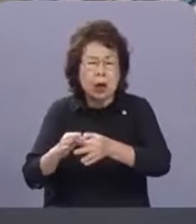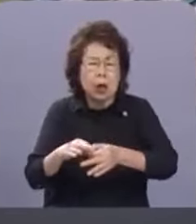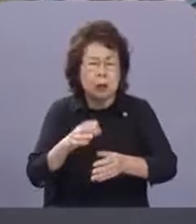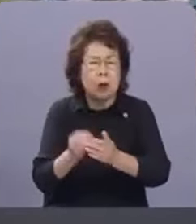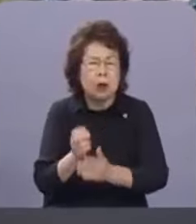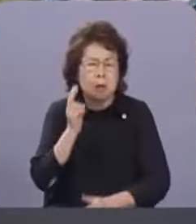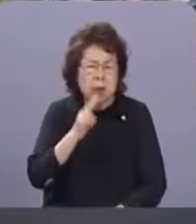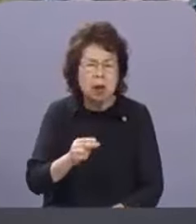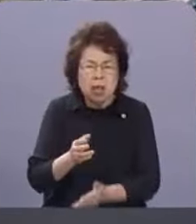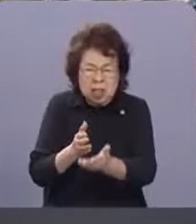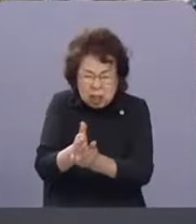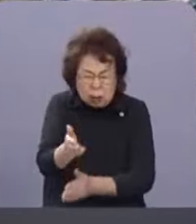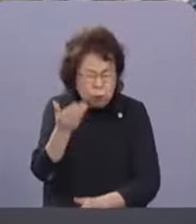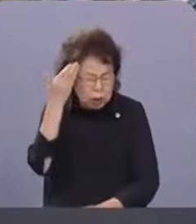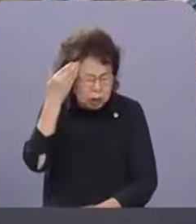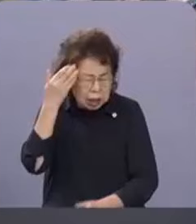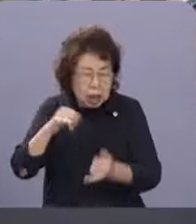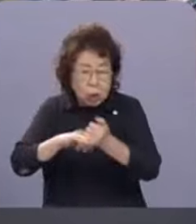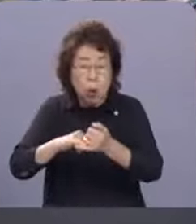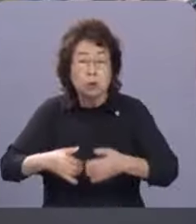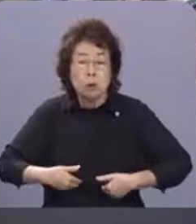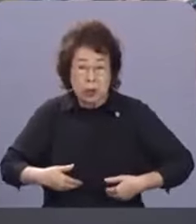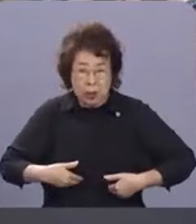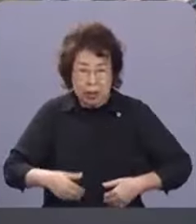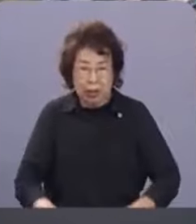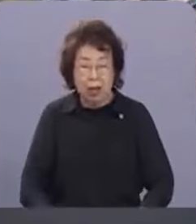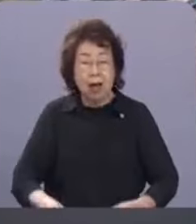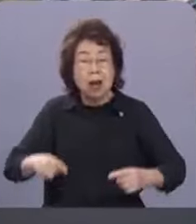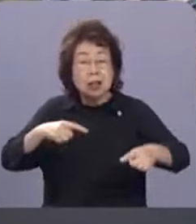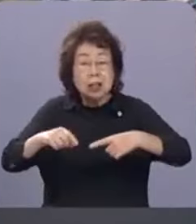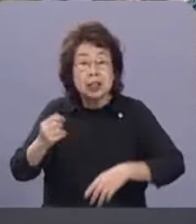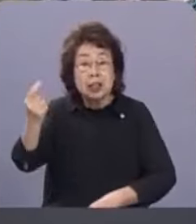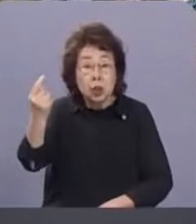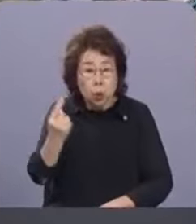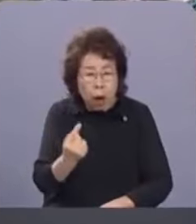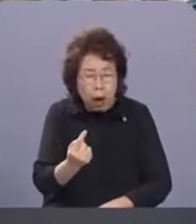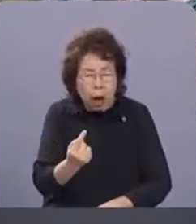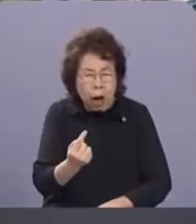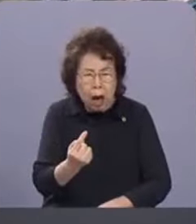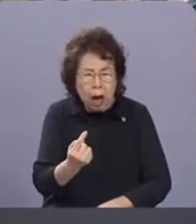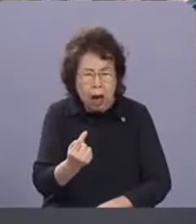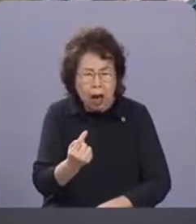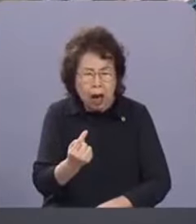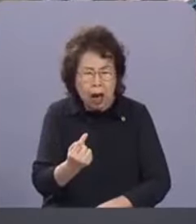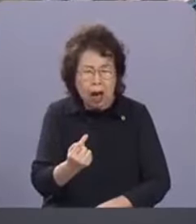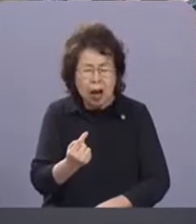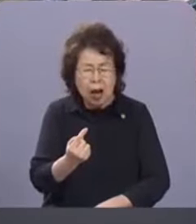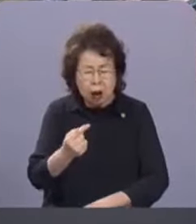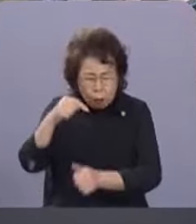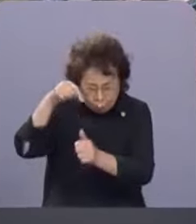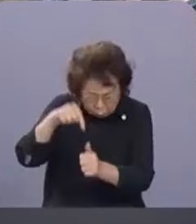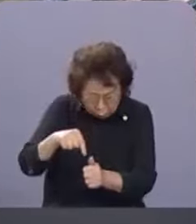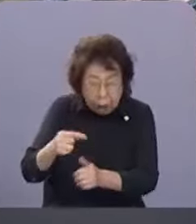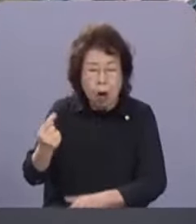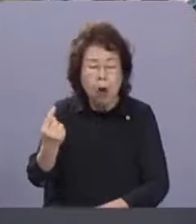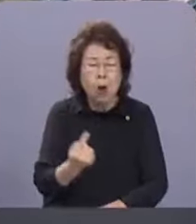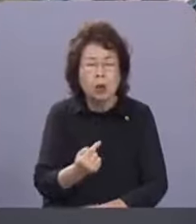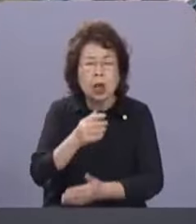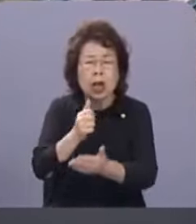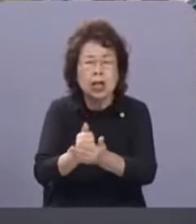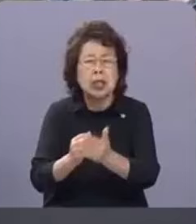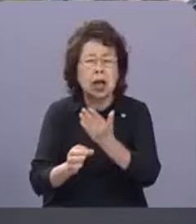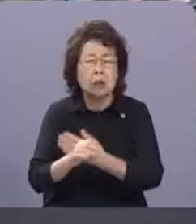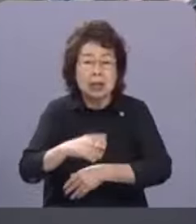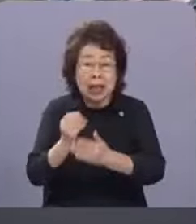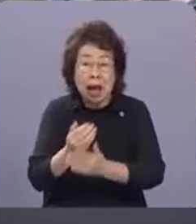관계는 필요 인이 내려와서 그런 낙하산 행태에 와서 다할 수